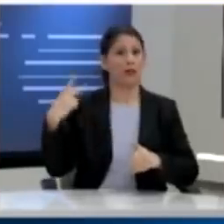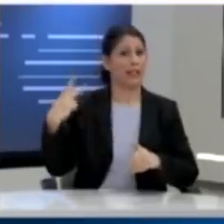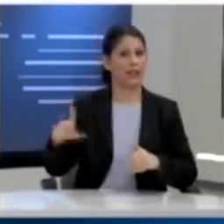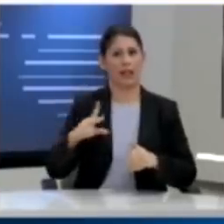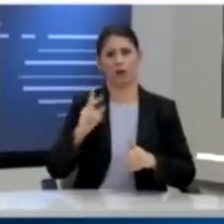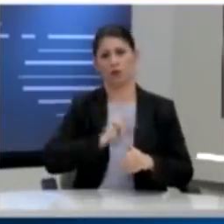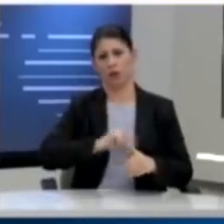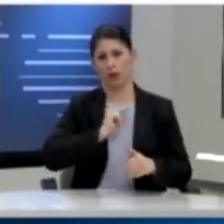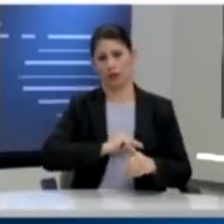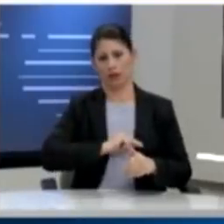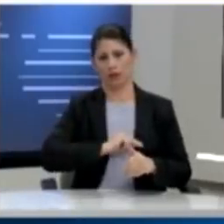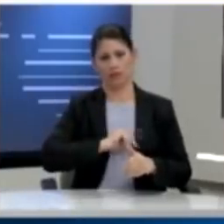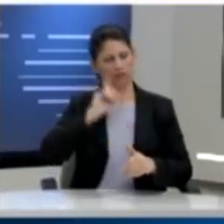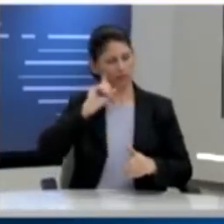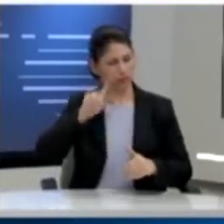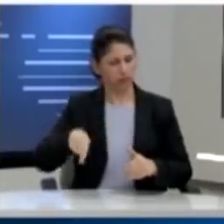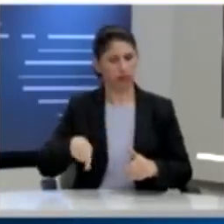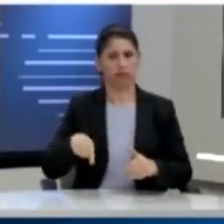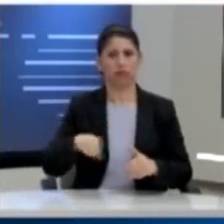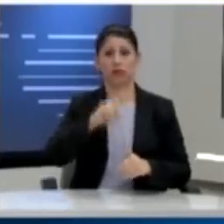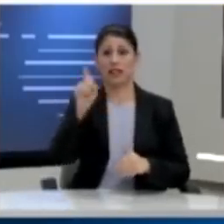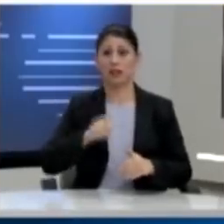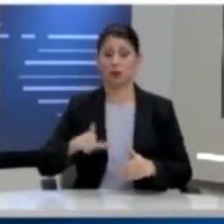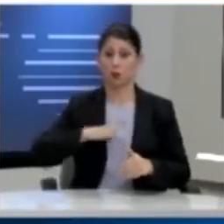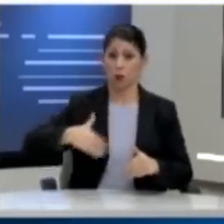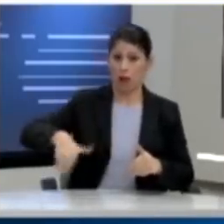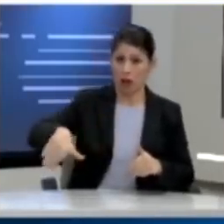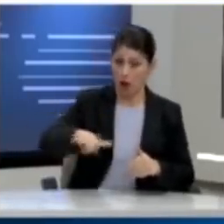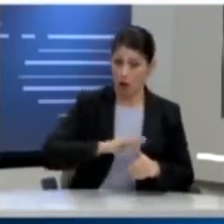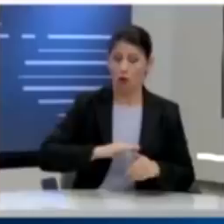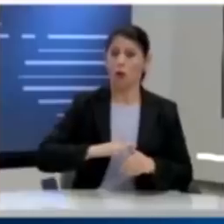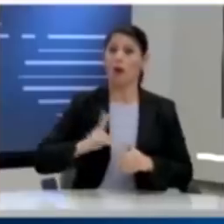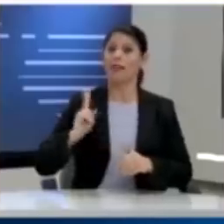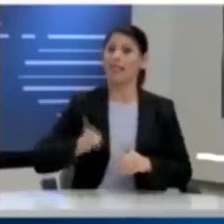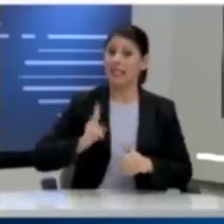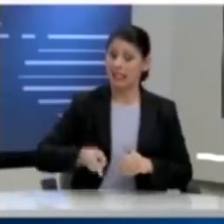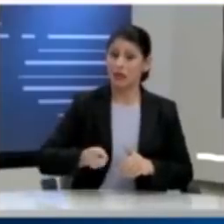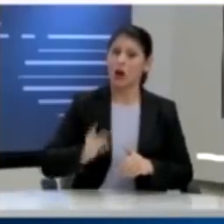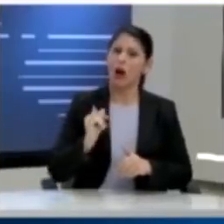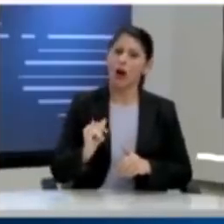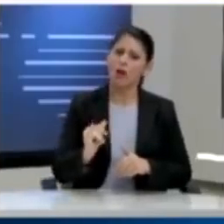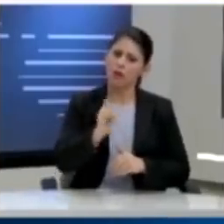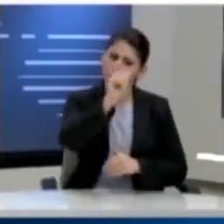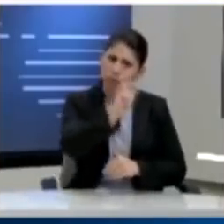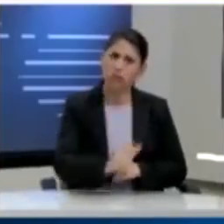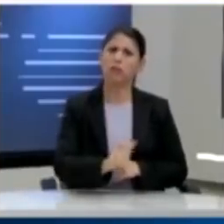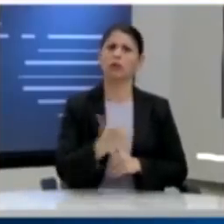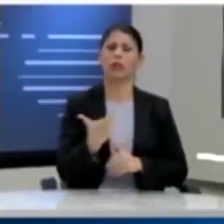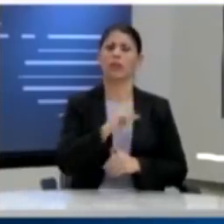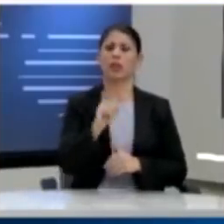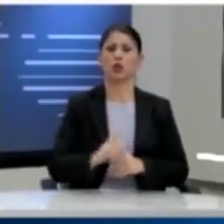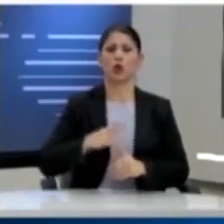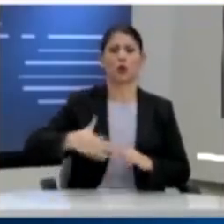τους κέρδη, αδιαφορώντας για τη ζωή του λαού, βάζοντας σε κίνδυνο ακόμα και την ίδια τη ζωή του λαού